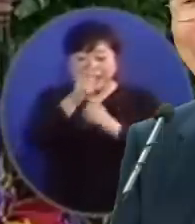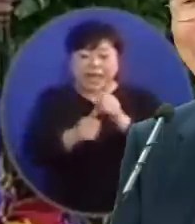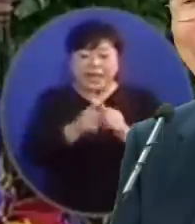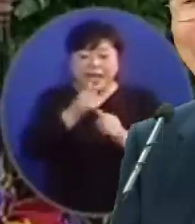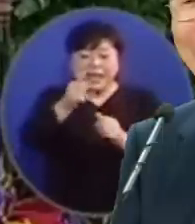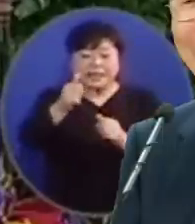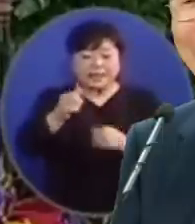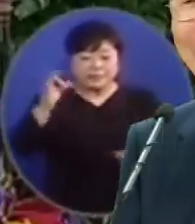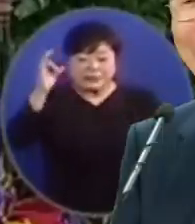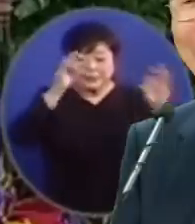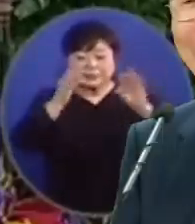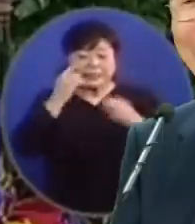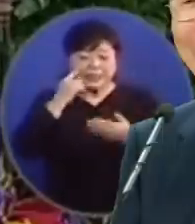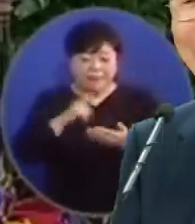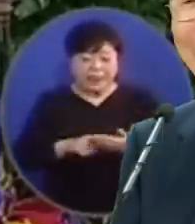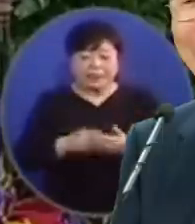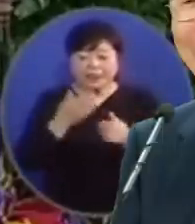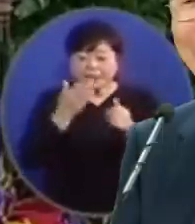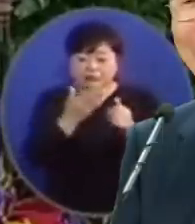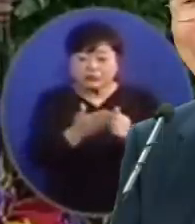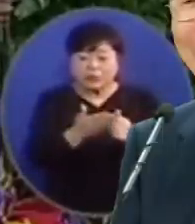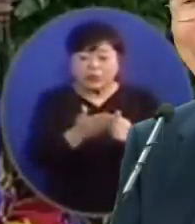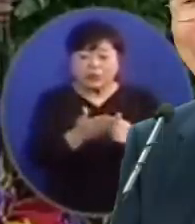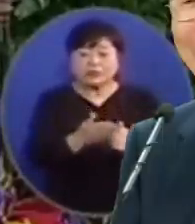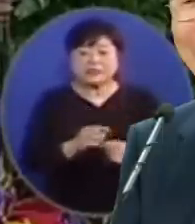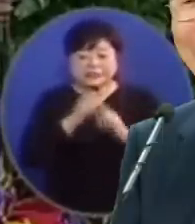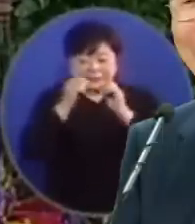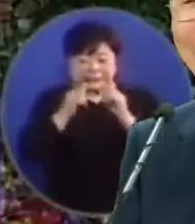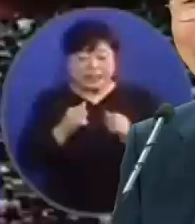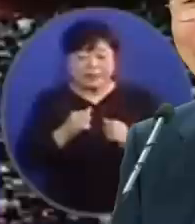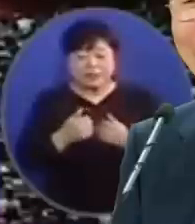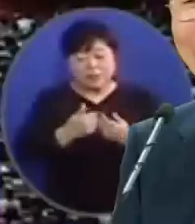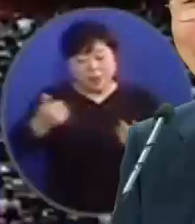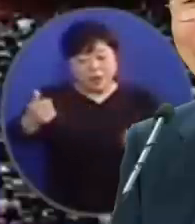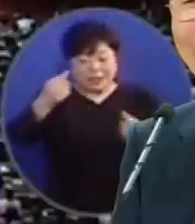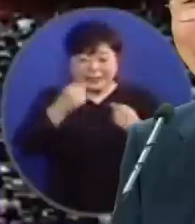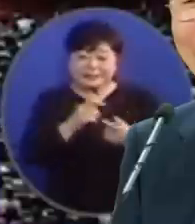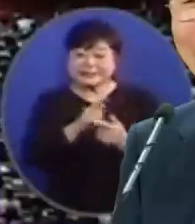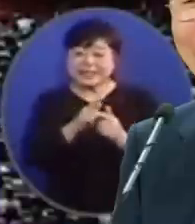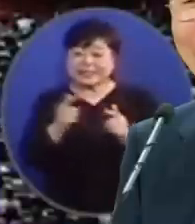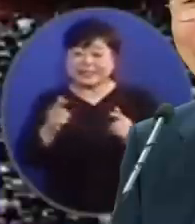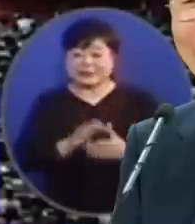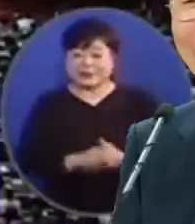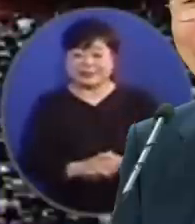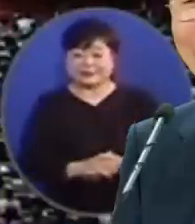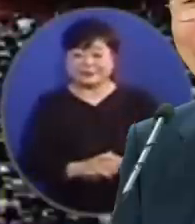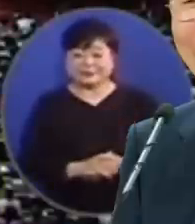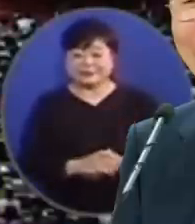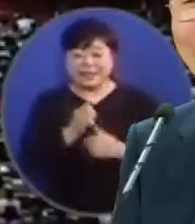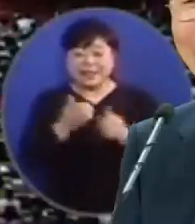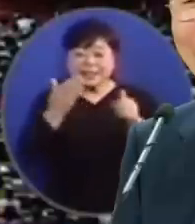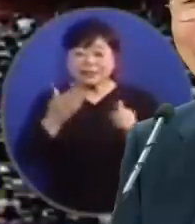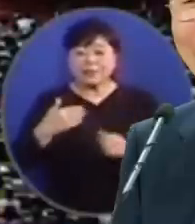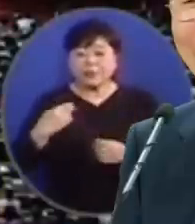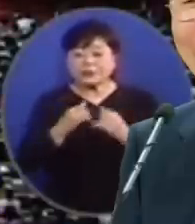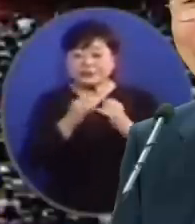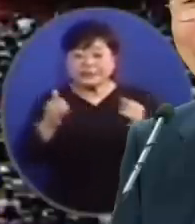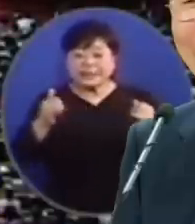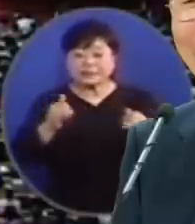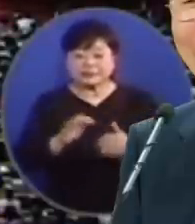더듬어 찾아 발견하게 하려 하심이로되 그는 우리 각 사람에게서 멀리 계시지 아니하도다. 하나님을 모르는